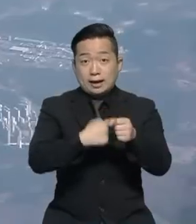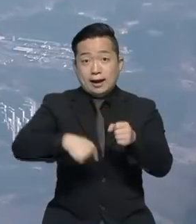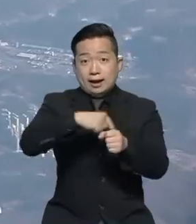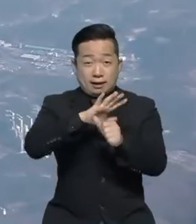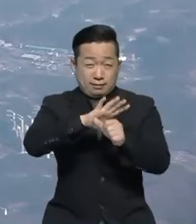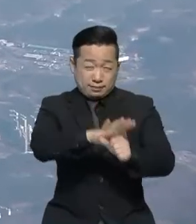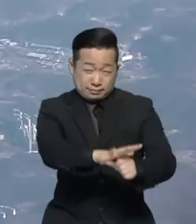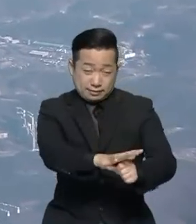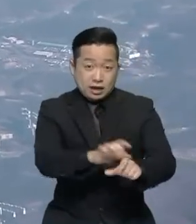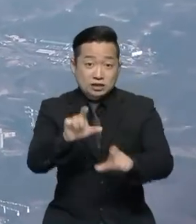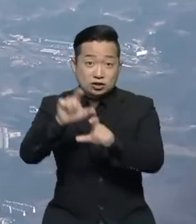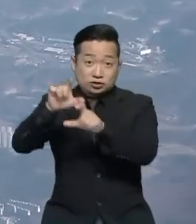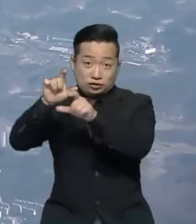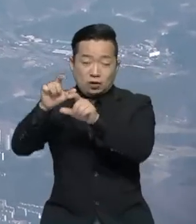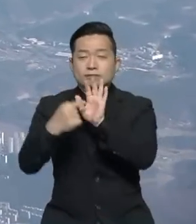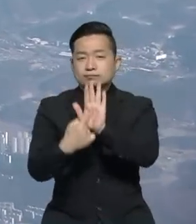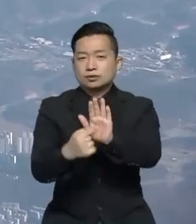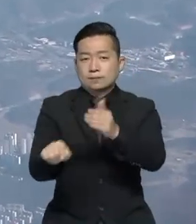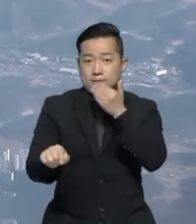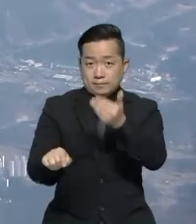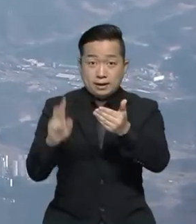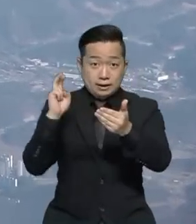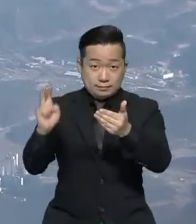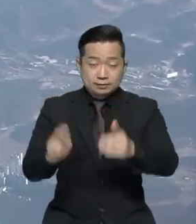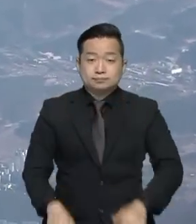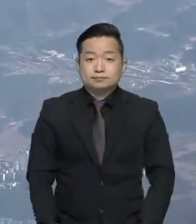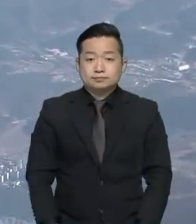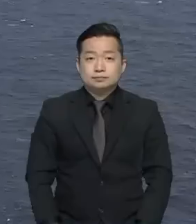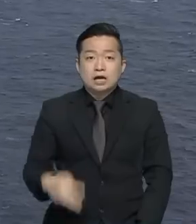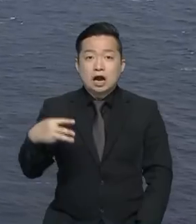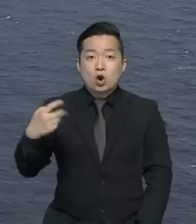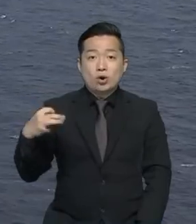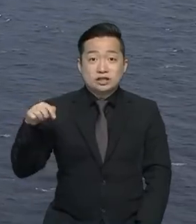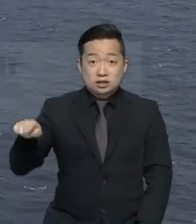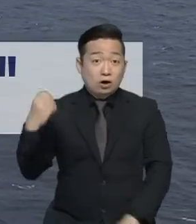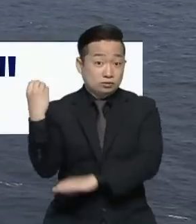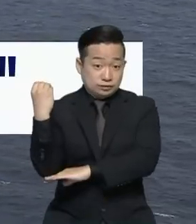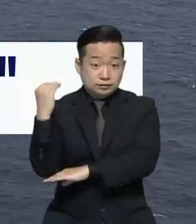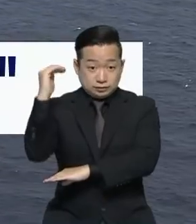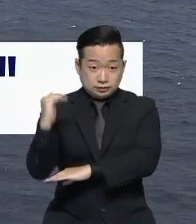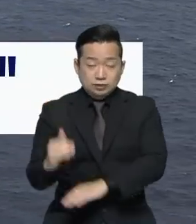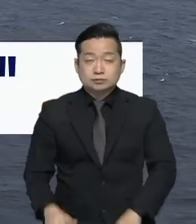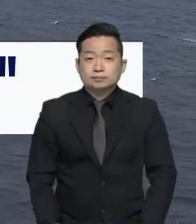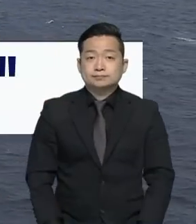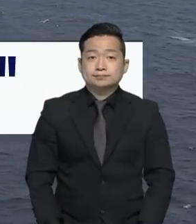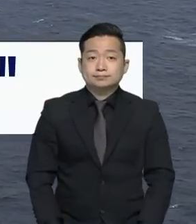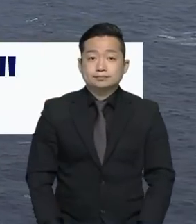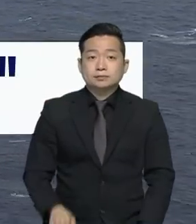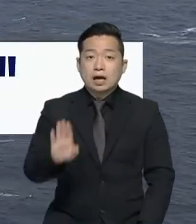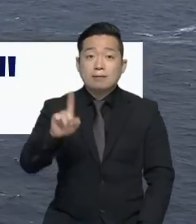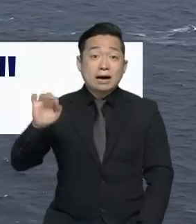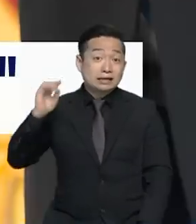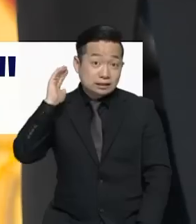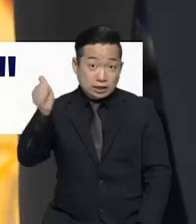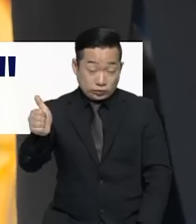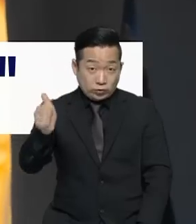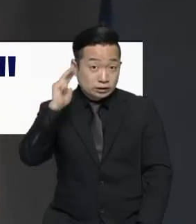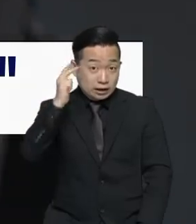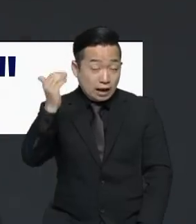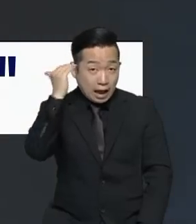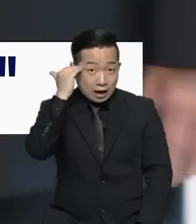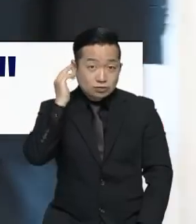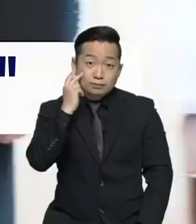억제 추가 조치를 내놓을 걸로 알려졌습니다. 로이터통신은 미 정부 고위 당국자를 이용해 바이든 대통령이 다음 주